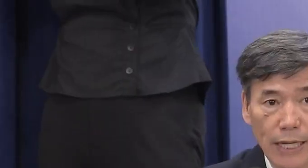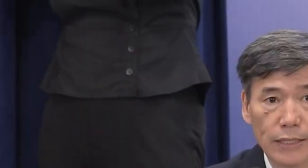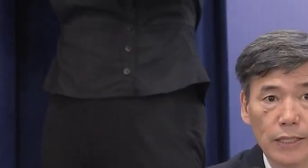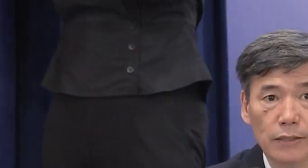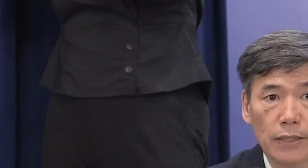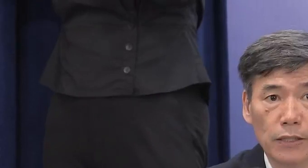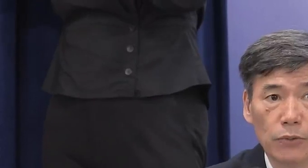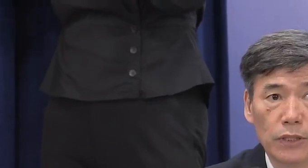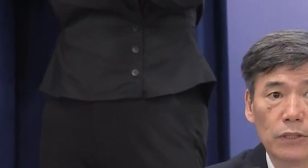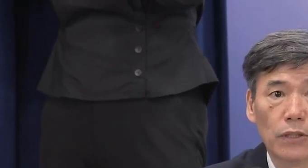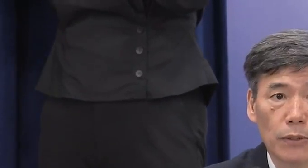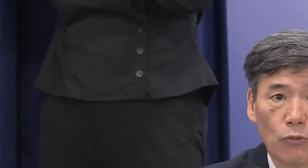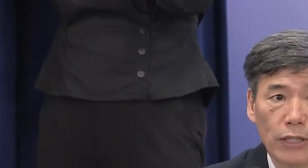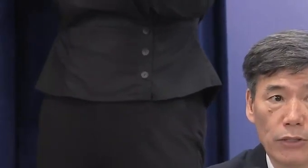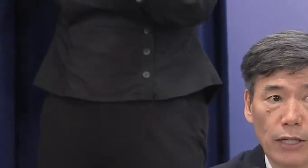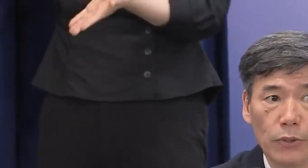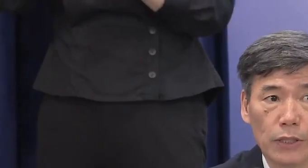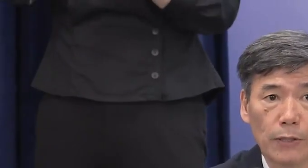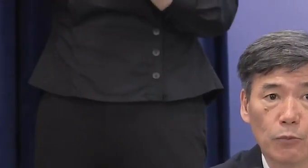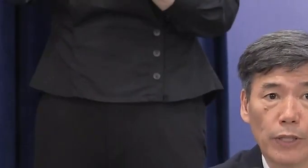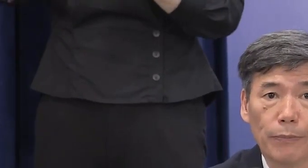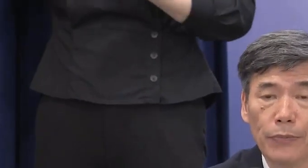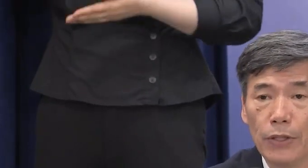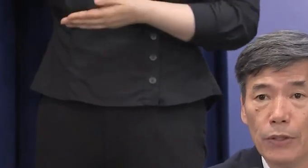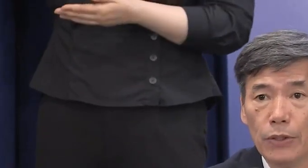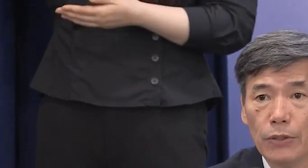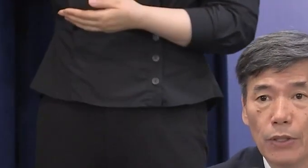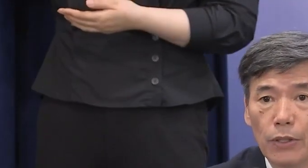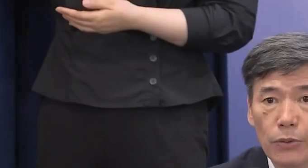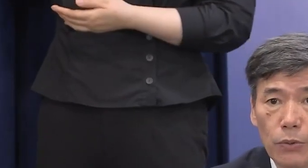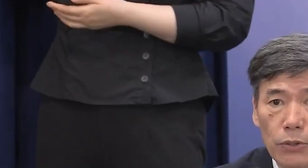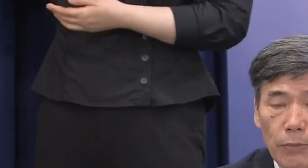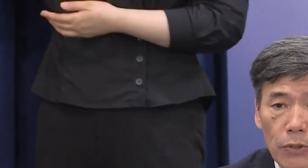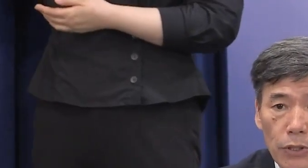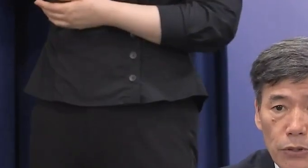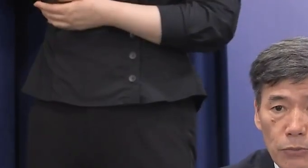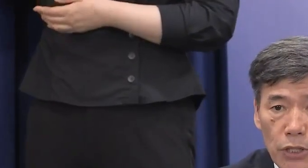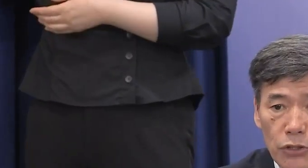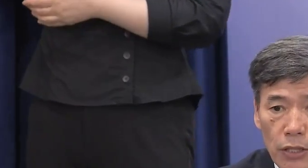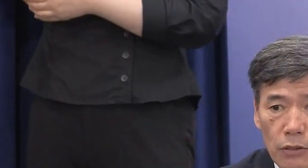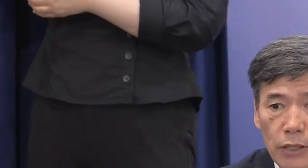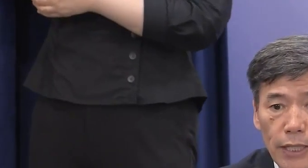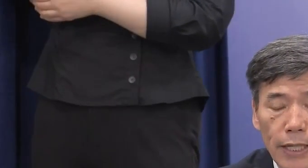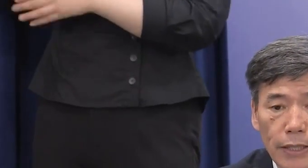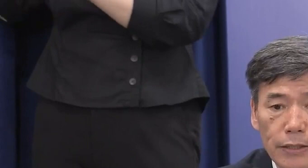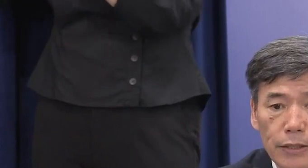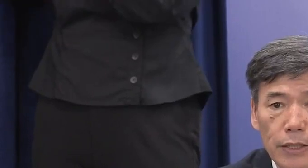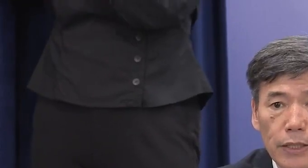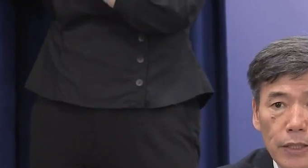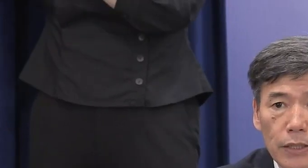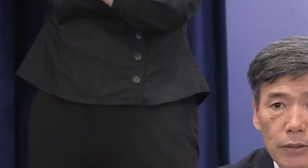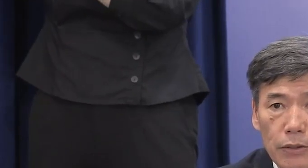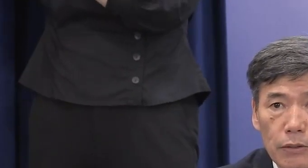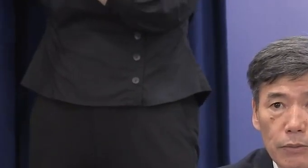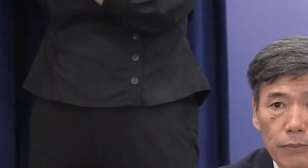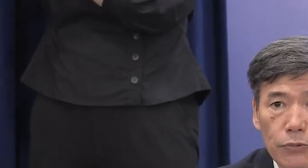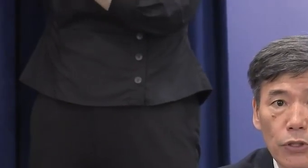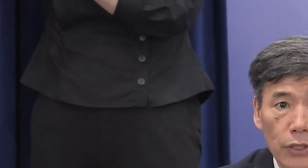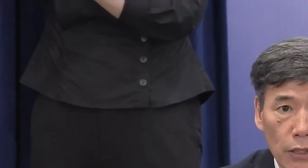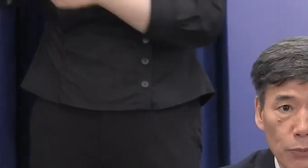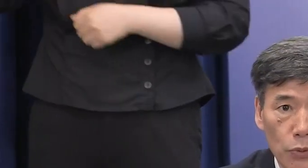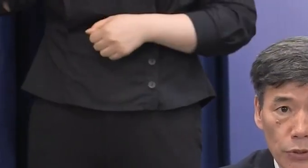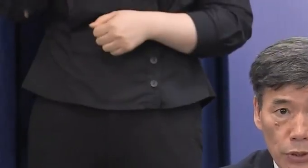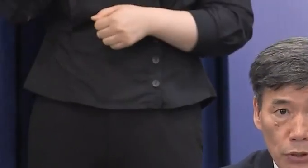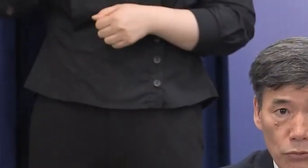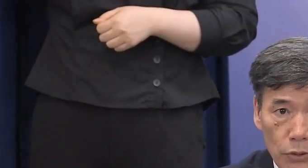die südkoreanische Regierung hatte nach der Verhängung des einfuhrverbots für fischereiprodukt aus acht japanischen Präfekturen